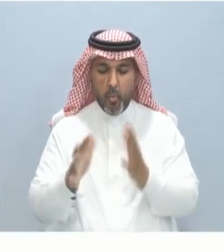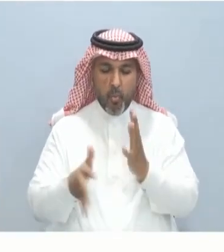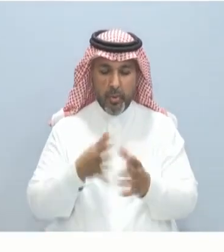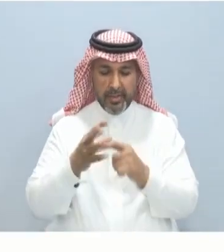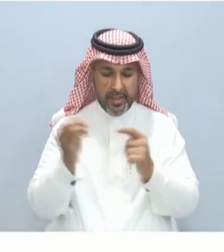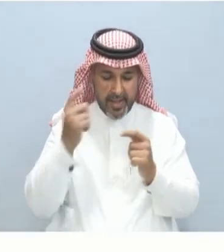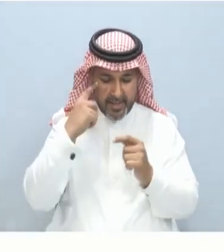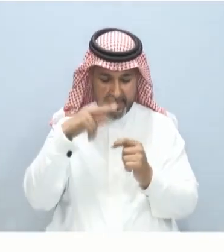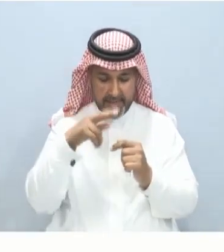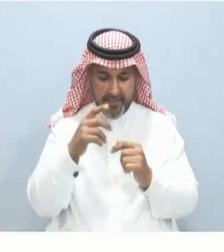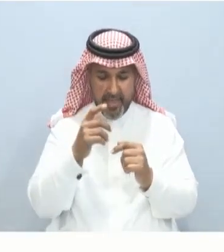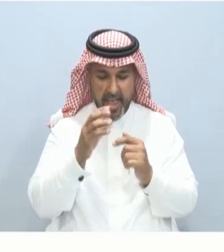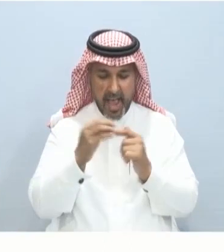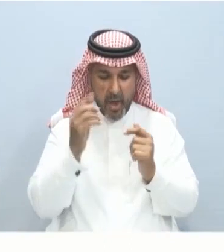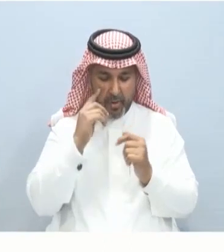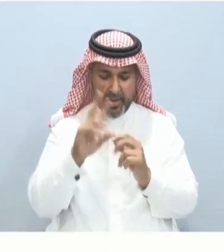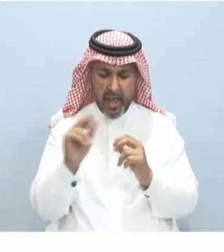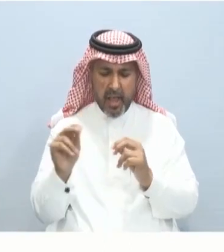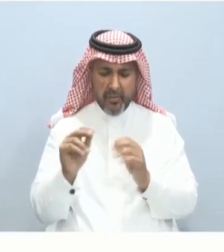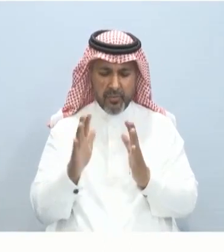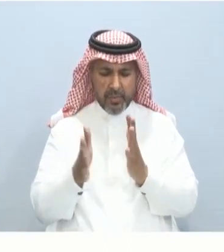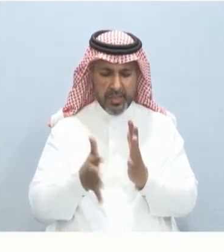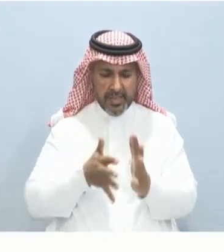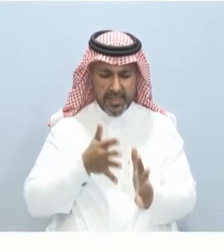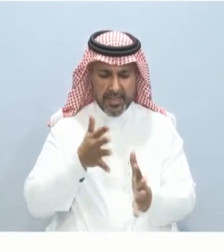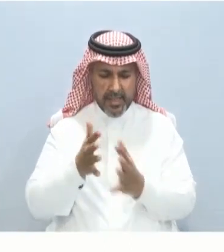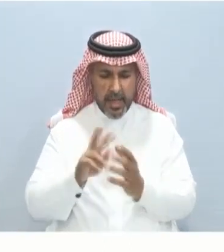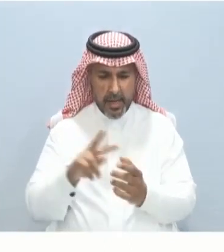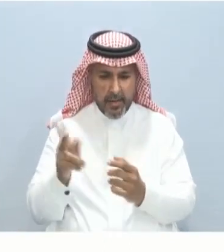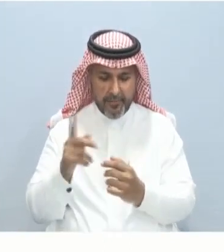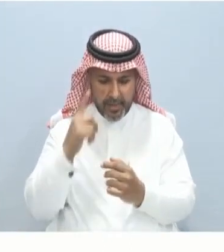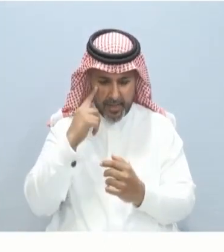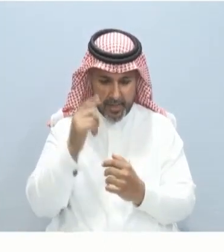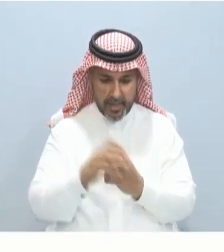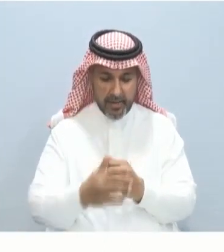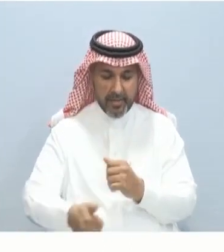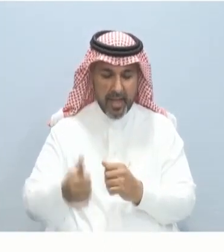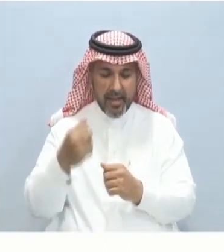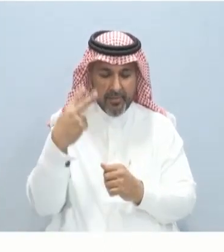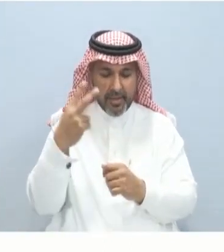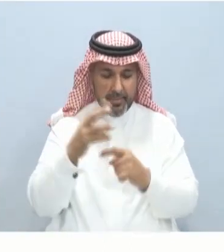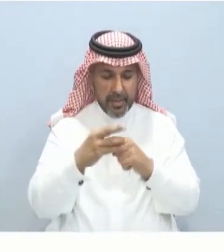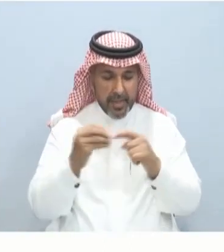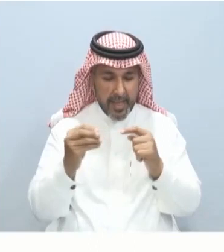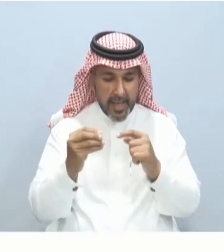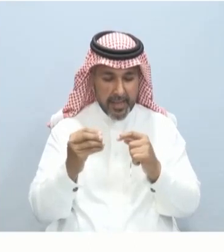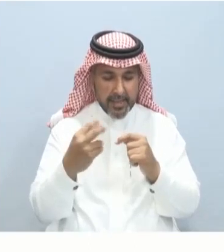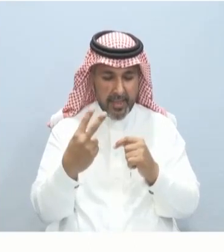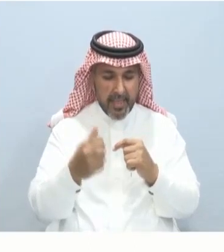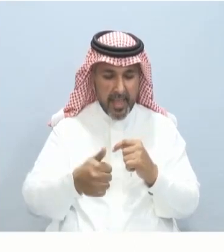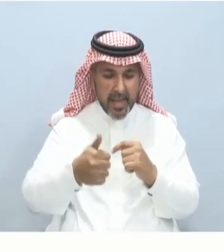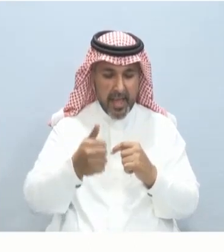الفرق بين حدين نقوم بتربيع الحد الاول وتربيع الحد الاخير واشاره الحد الاوسط هنا